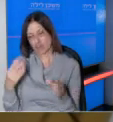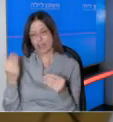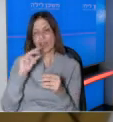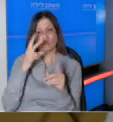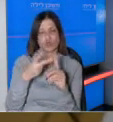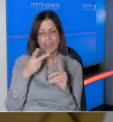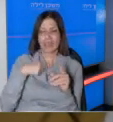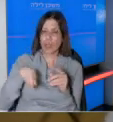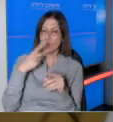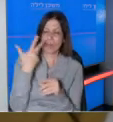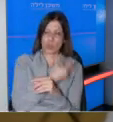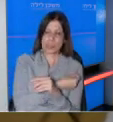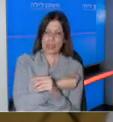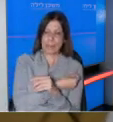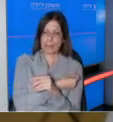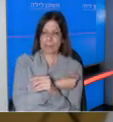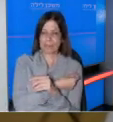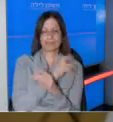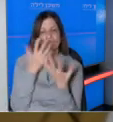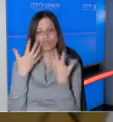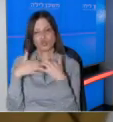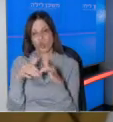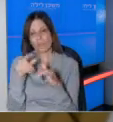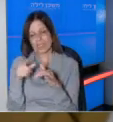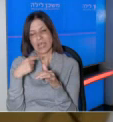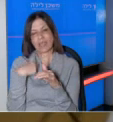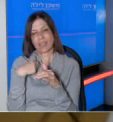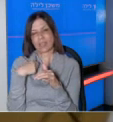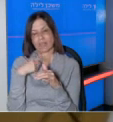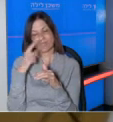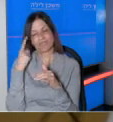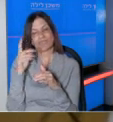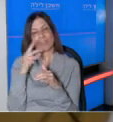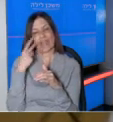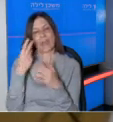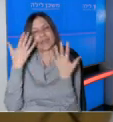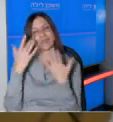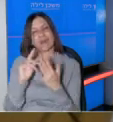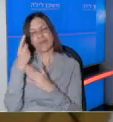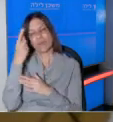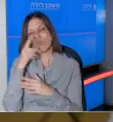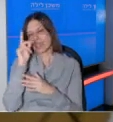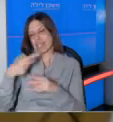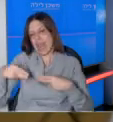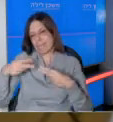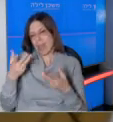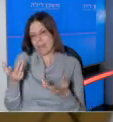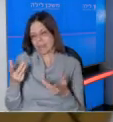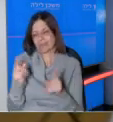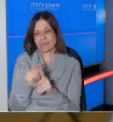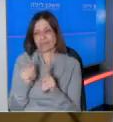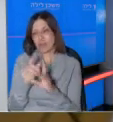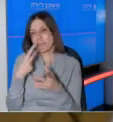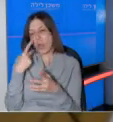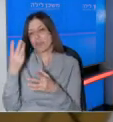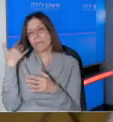אנחנו מחוסנים. אז עם השילוב הזה, אני חושב שנראה מספרים גבוהים, אבל לא צריך להיבהל מהם. זאת אומרת, כמו שאם היינו